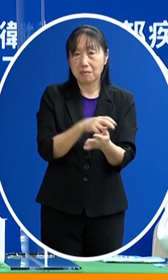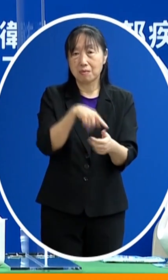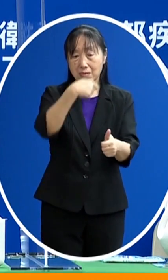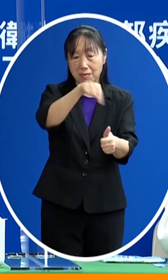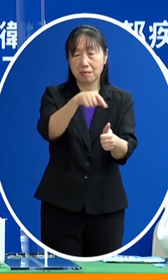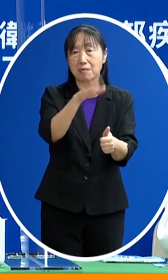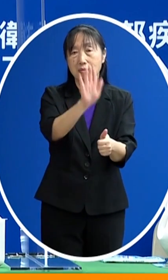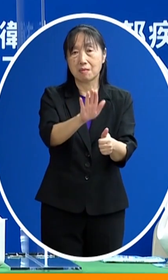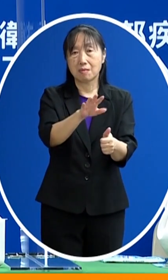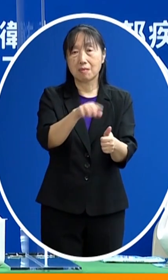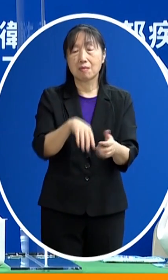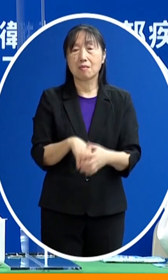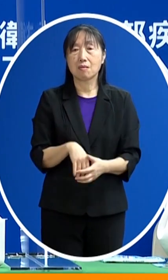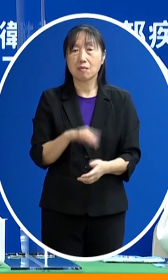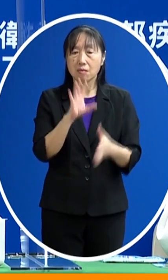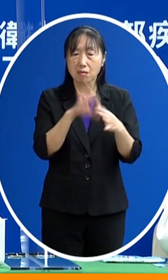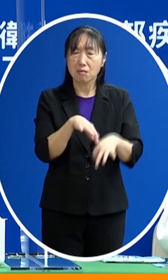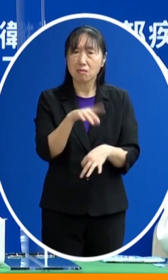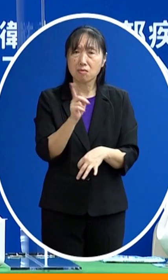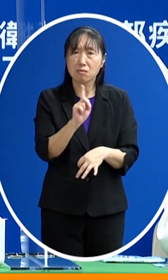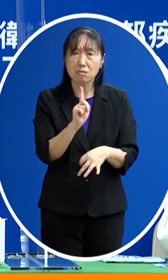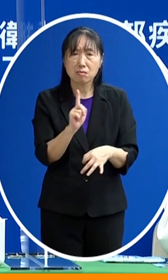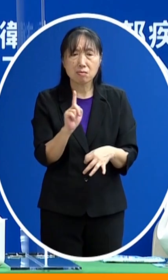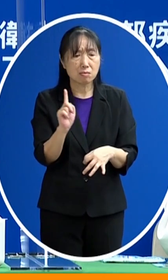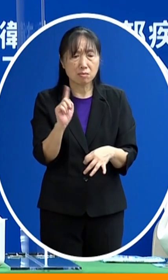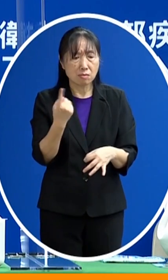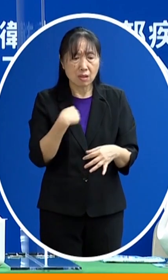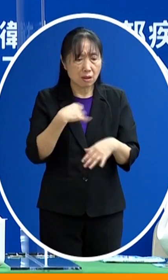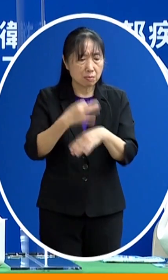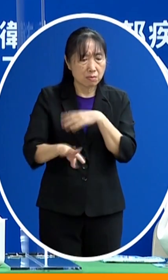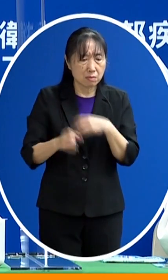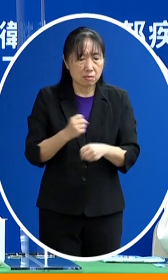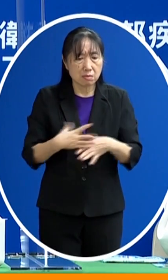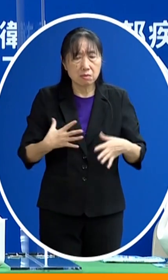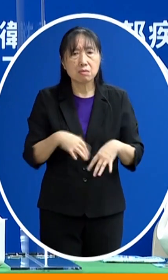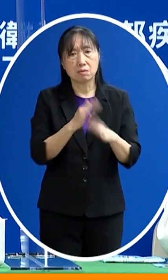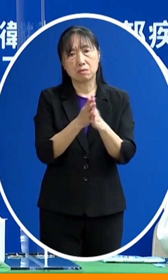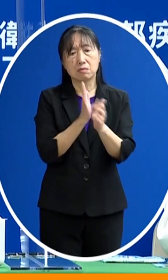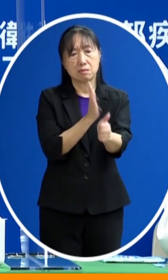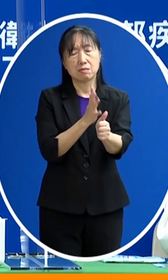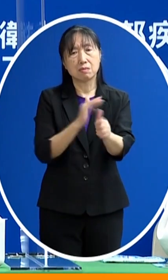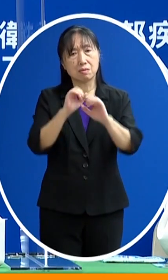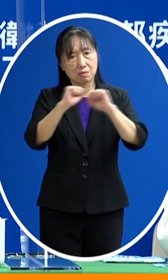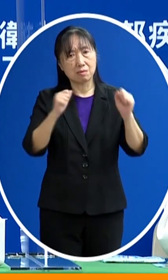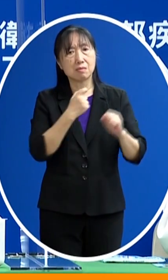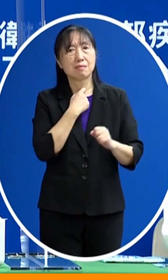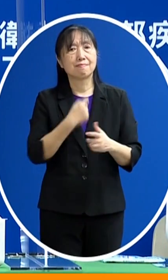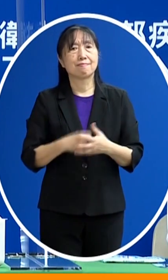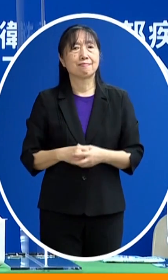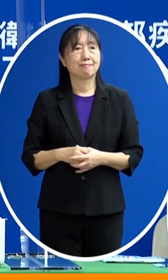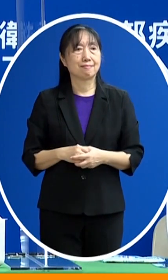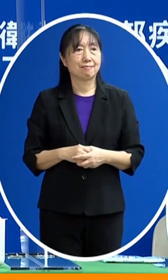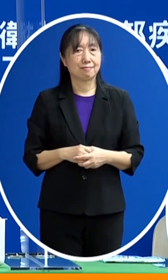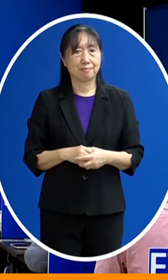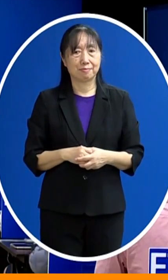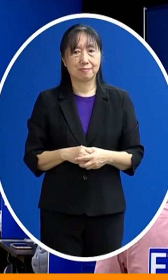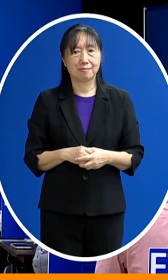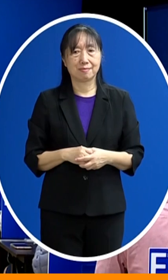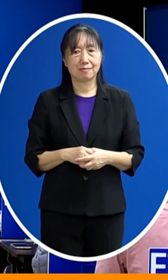练，那到底在哪一个环节里面出问题，那必须进一步的去了解。